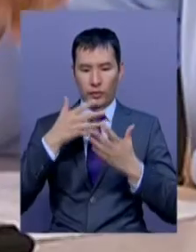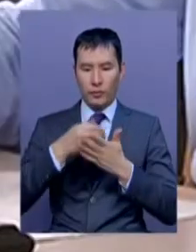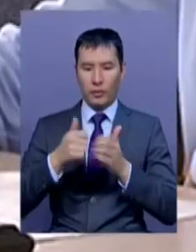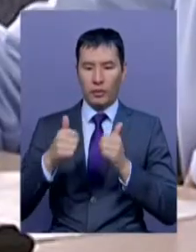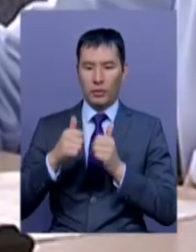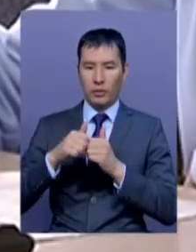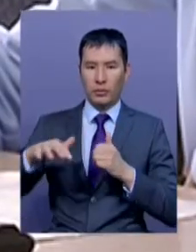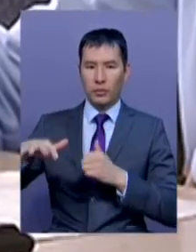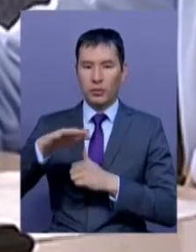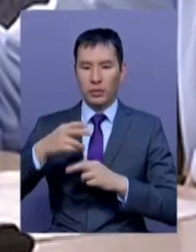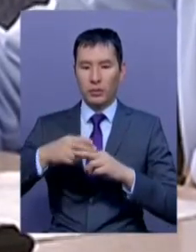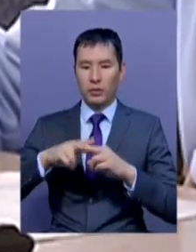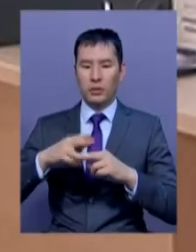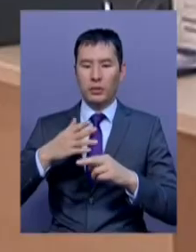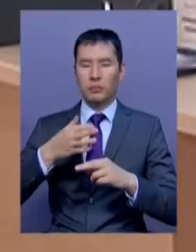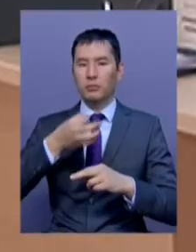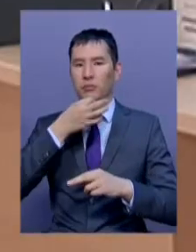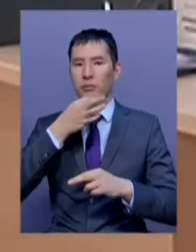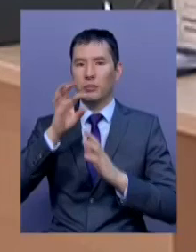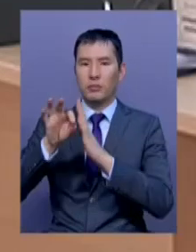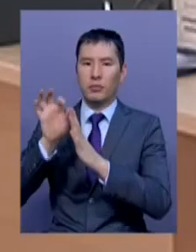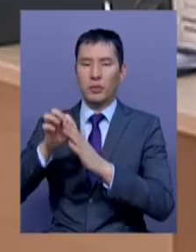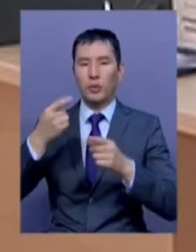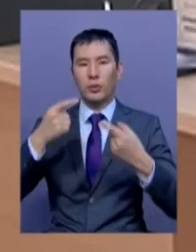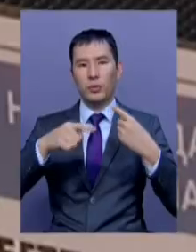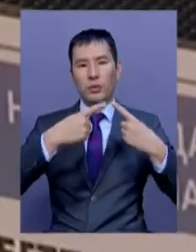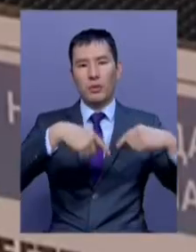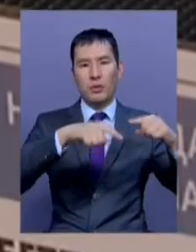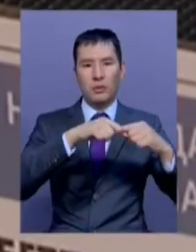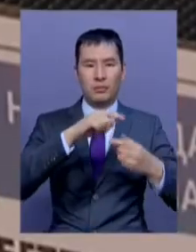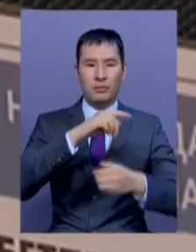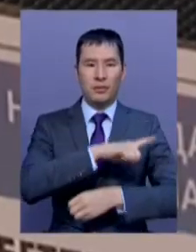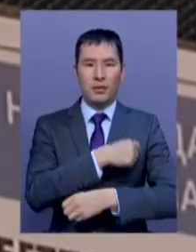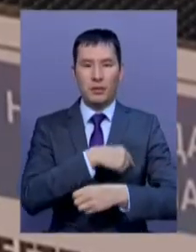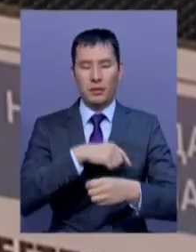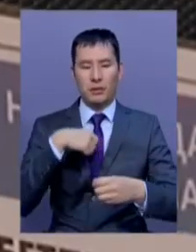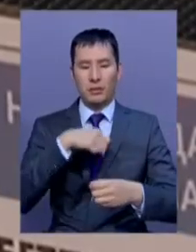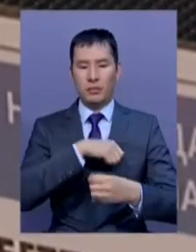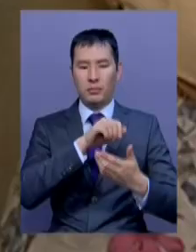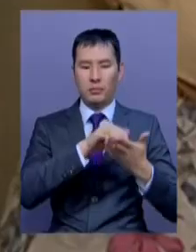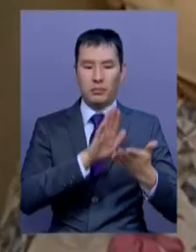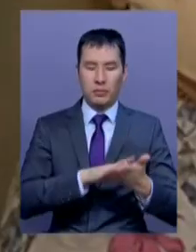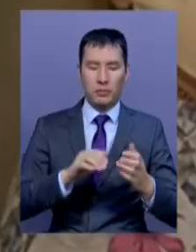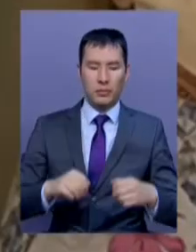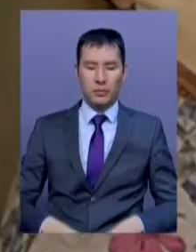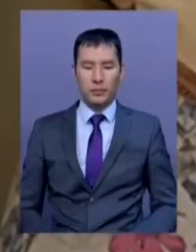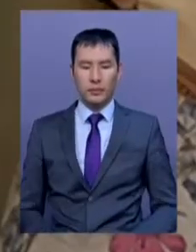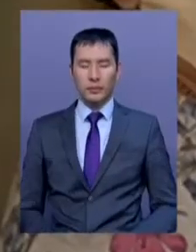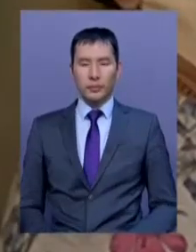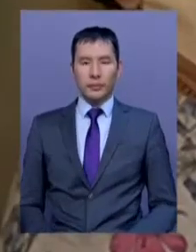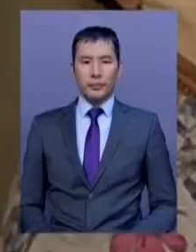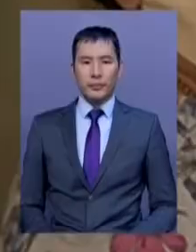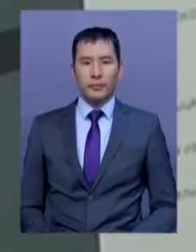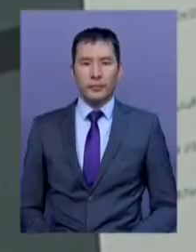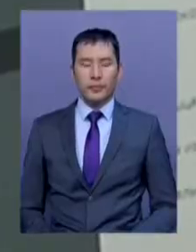учаскелік дәрігерді еркін таңдай алады. Басқа ұйымға тіркеу үшін емхана бас дәрігерінің атына жазбаша түрде өтініш түсіп,